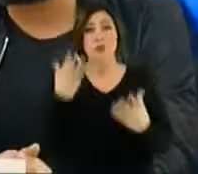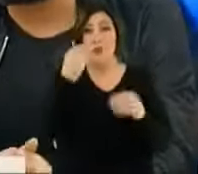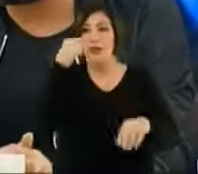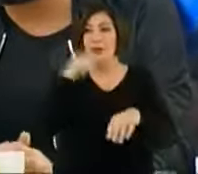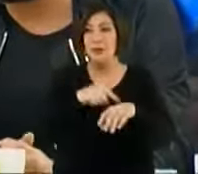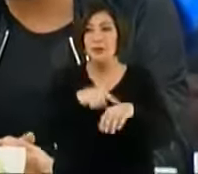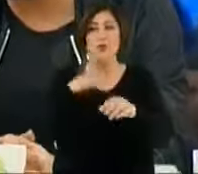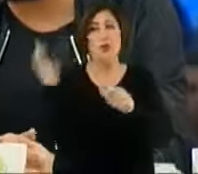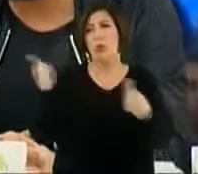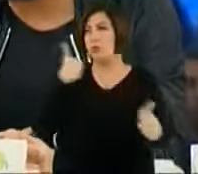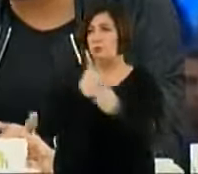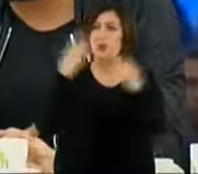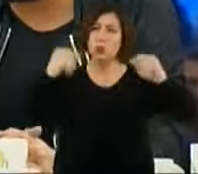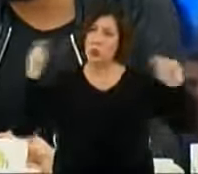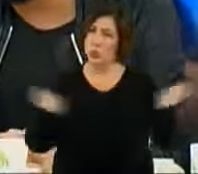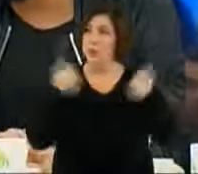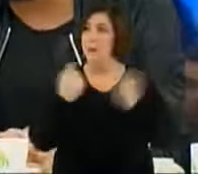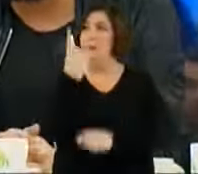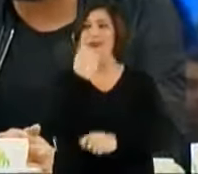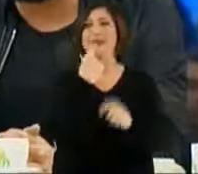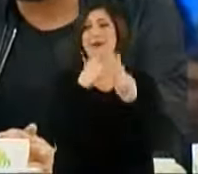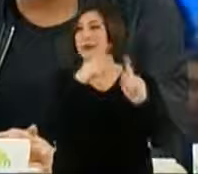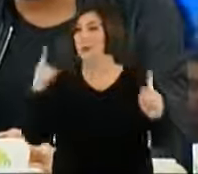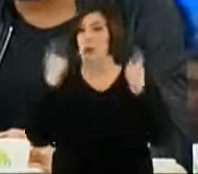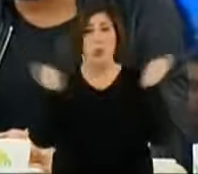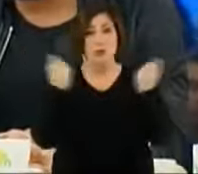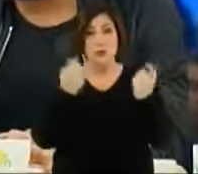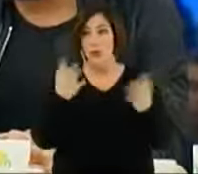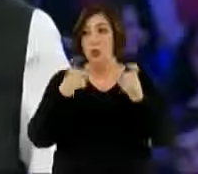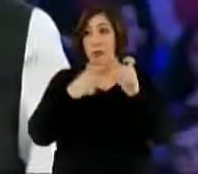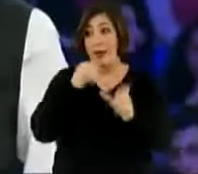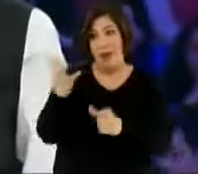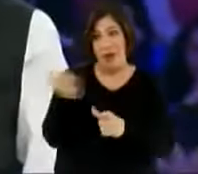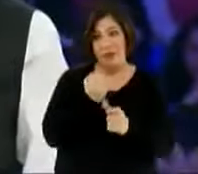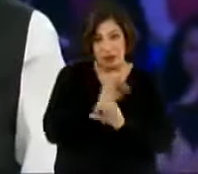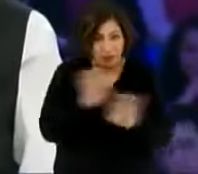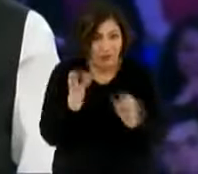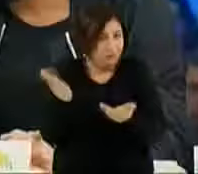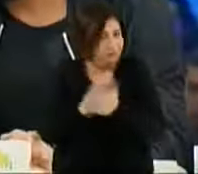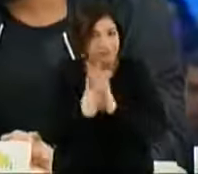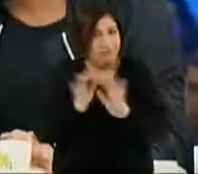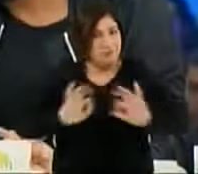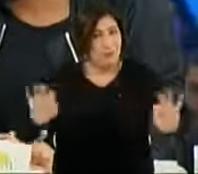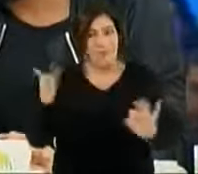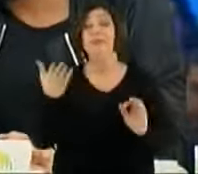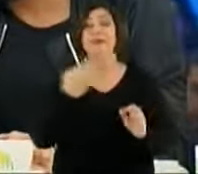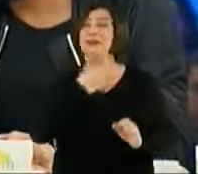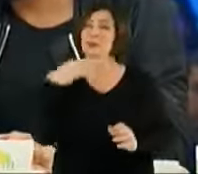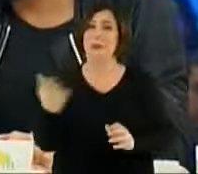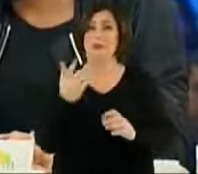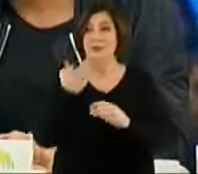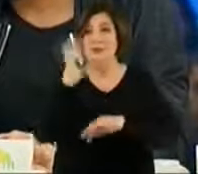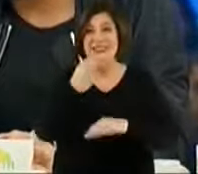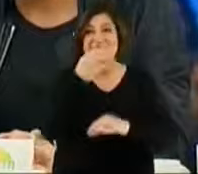Çok arkasında durduk, çok uğraştık. Hatta bir senedir uğraşıyoruz üstüne. Sümer abiyi almışsın zaten, yetmez. Evet, sağ olsun. Aynen öyle. Biraz